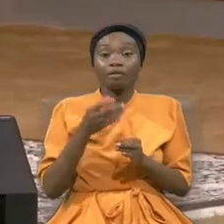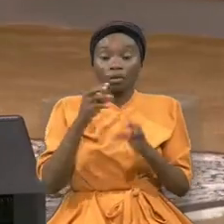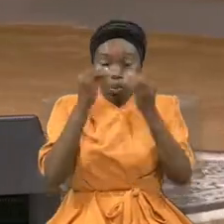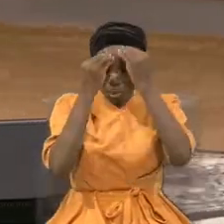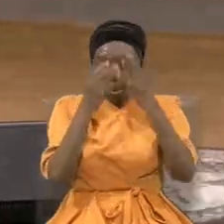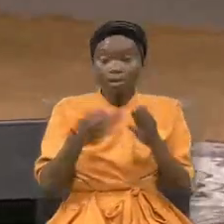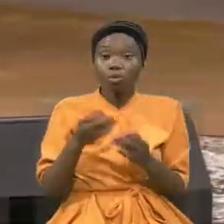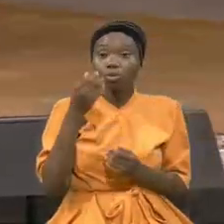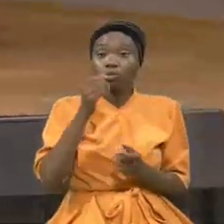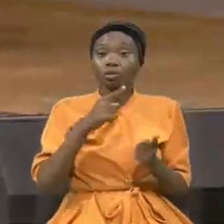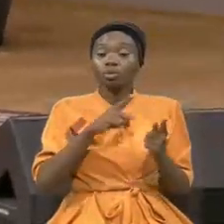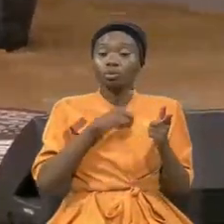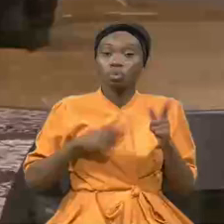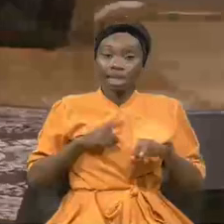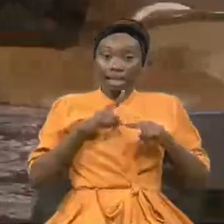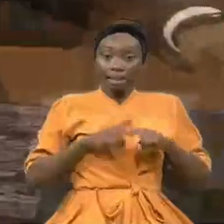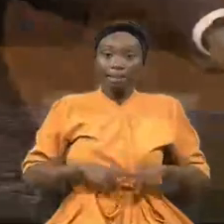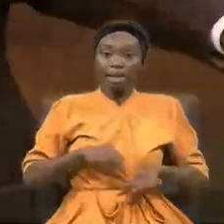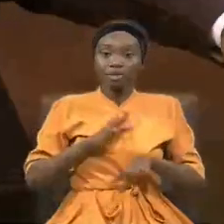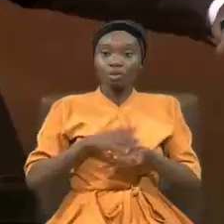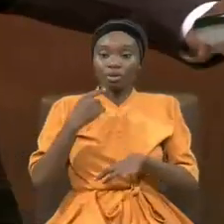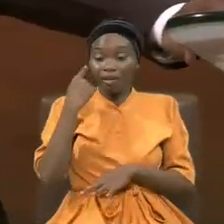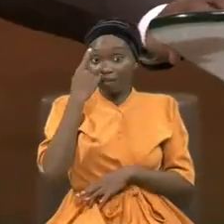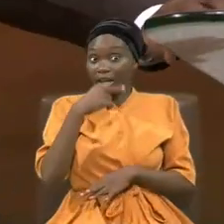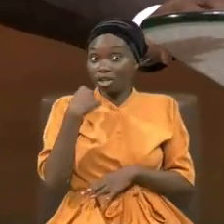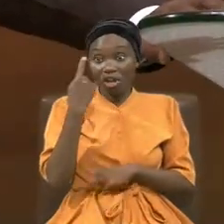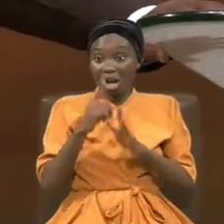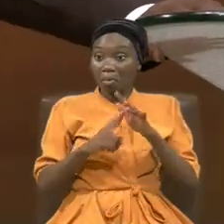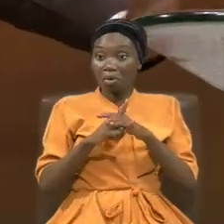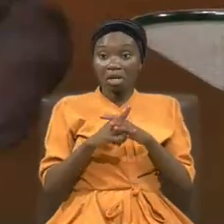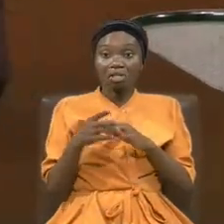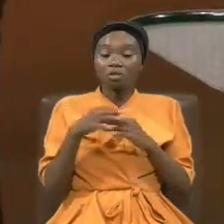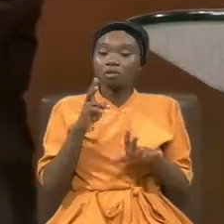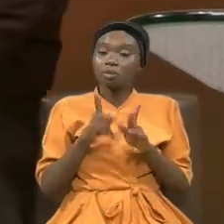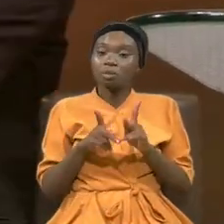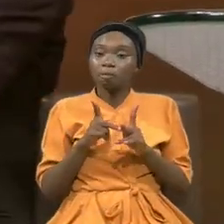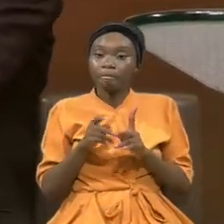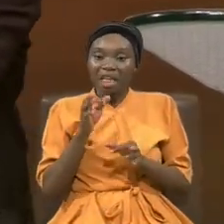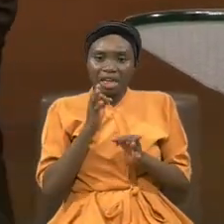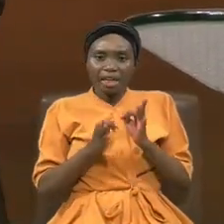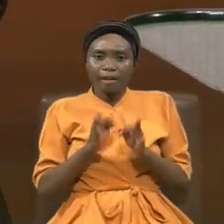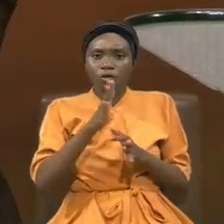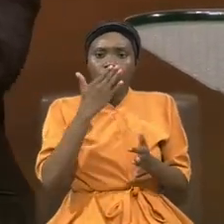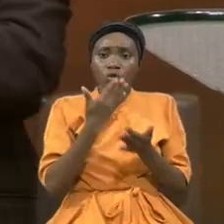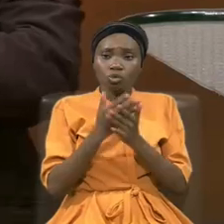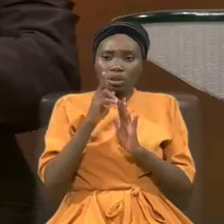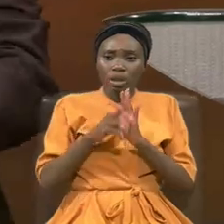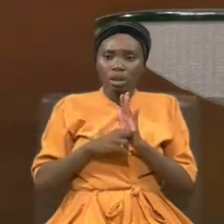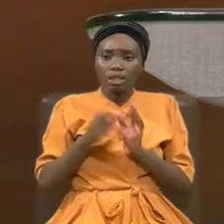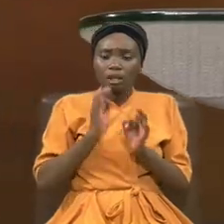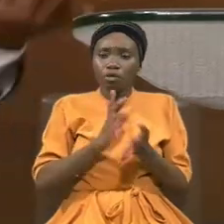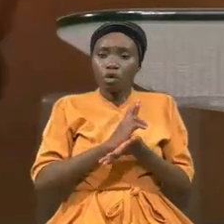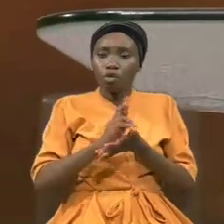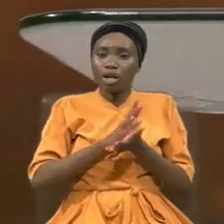obéissant au Seigneur, votre obéissance au Seigneur dépend de l'apparence faciale des gens. Si